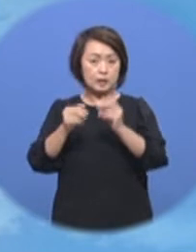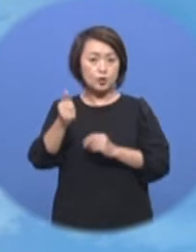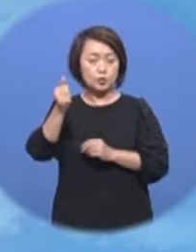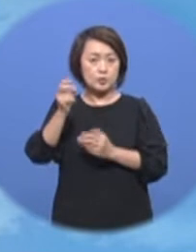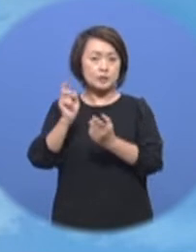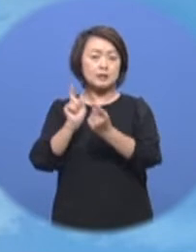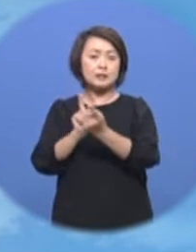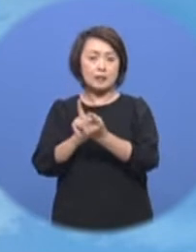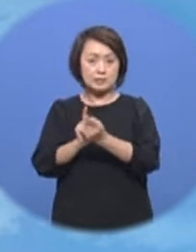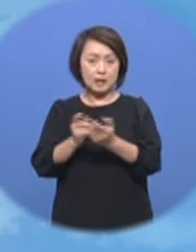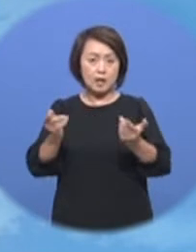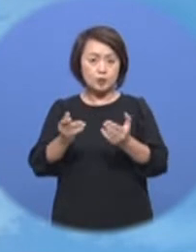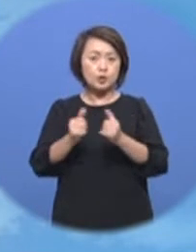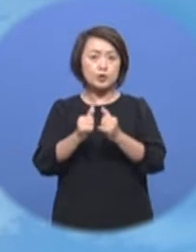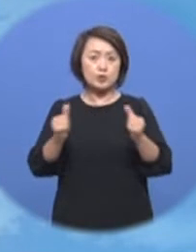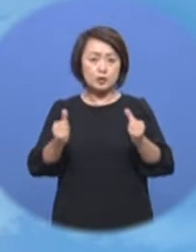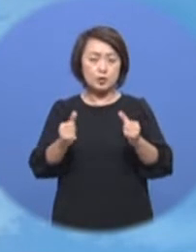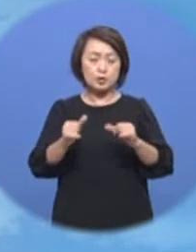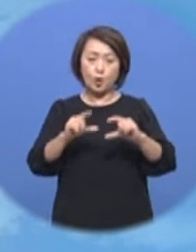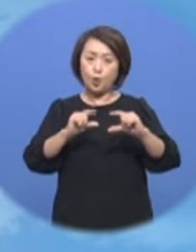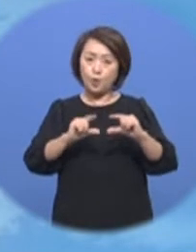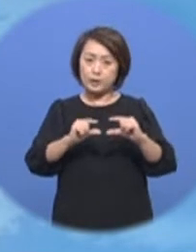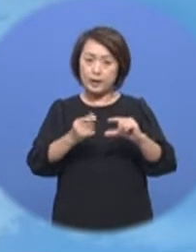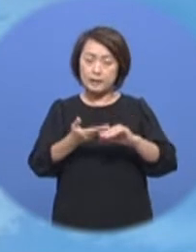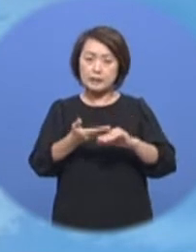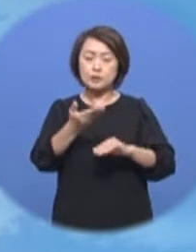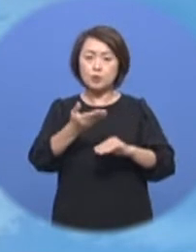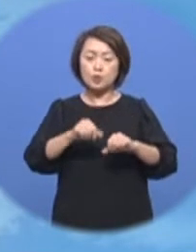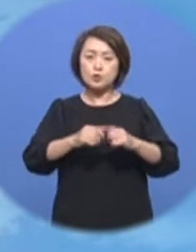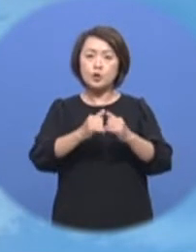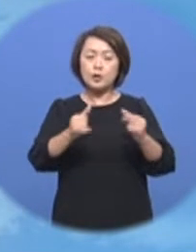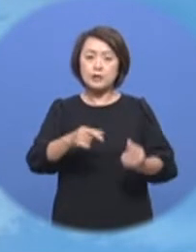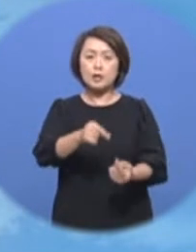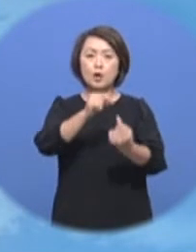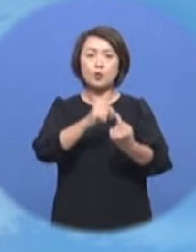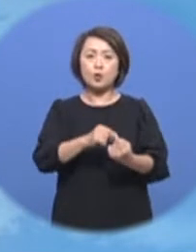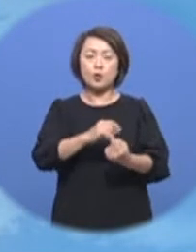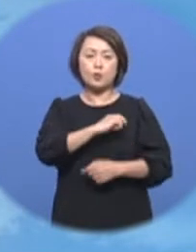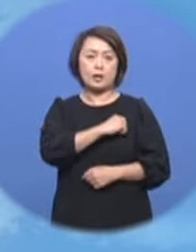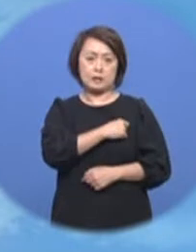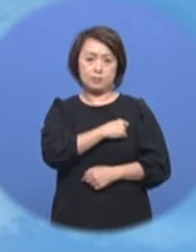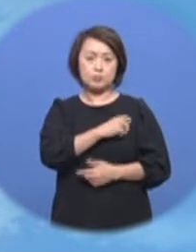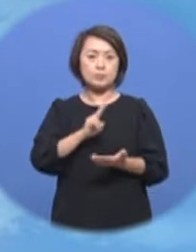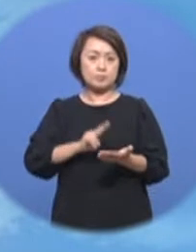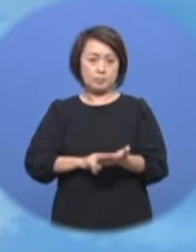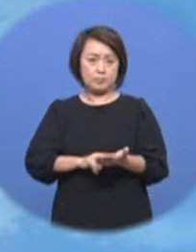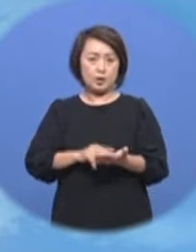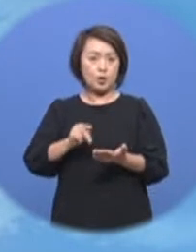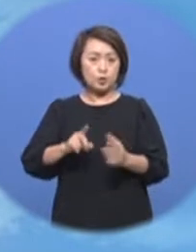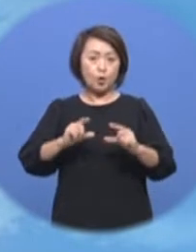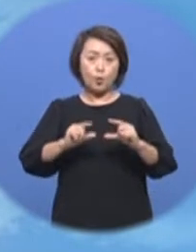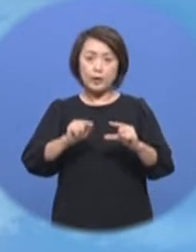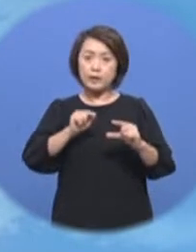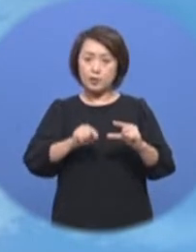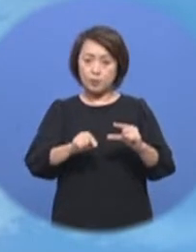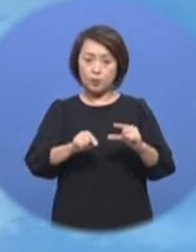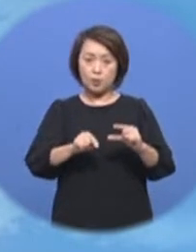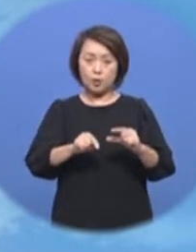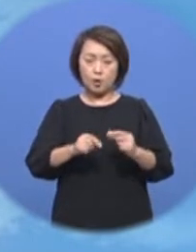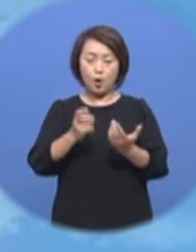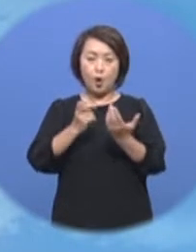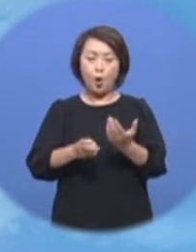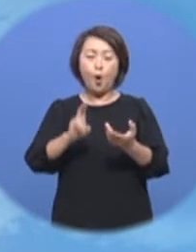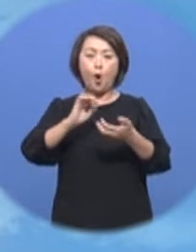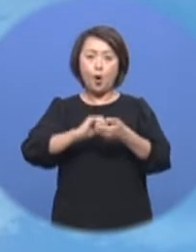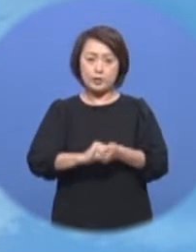し従業員の一定割合以上の障害者の雇用を義務付けており、この割合のことを法定